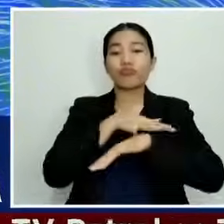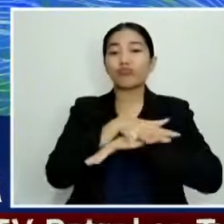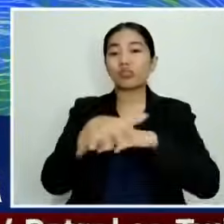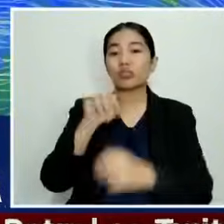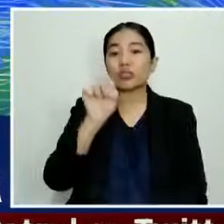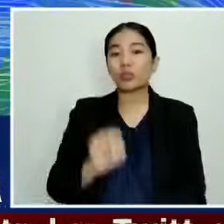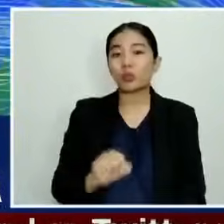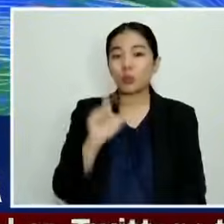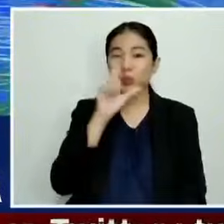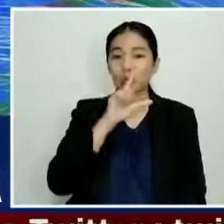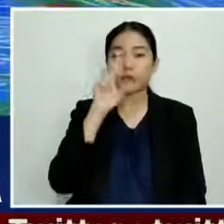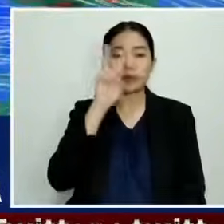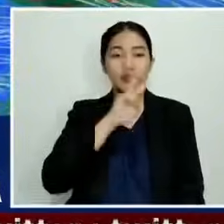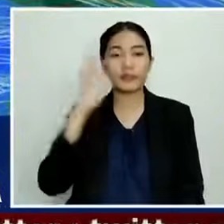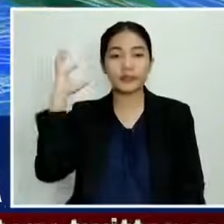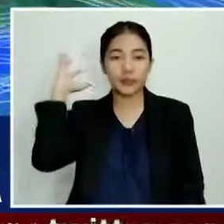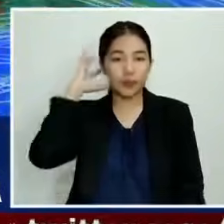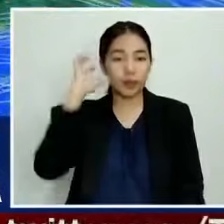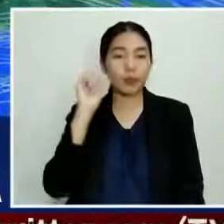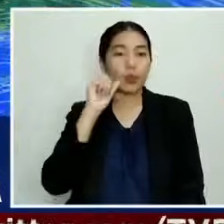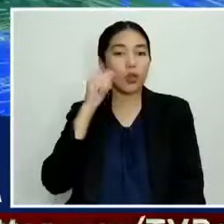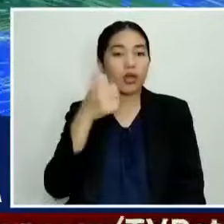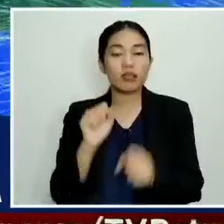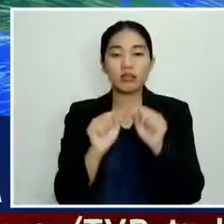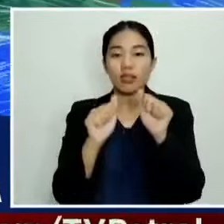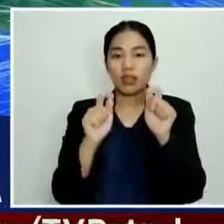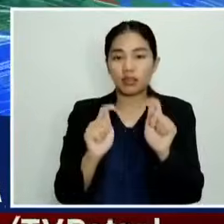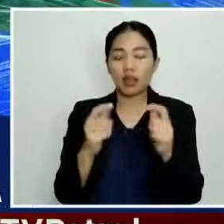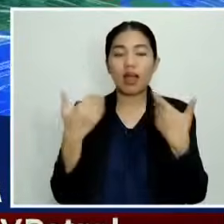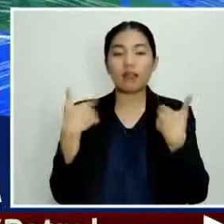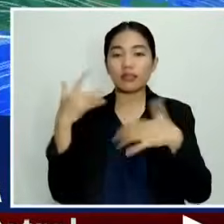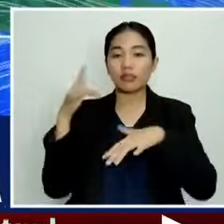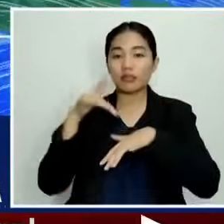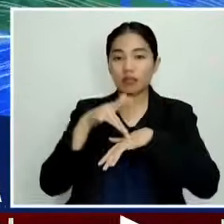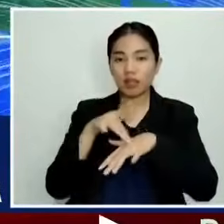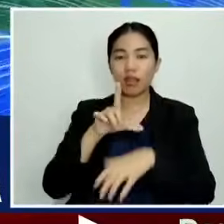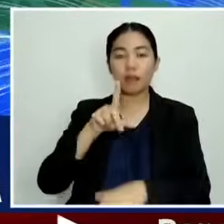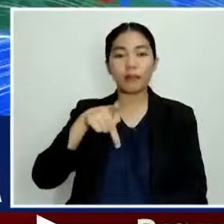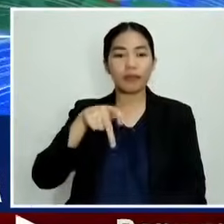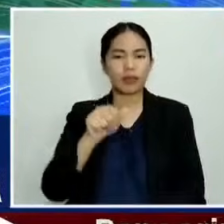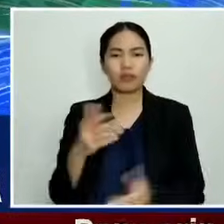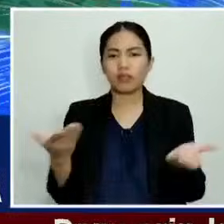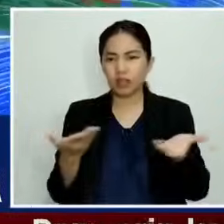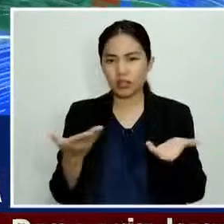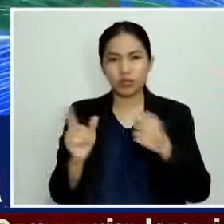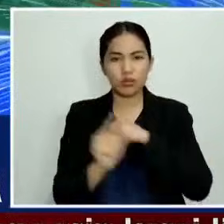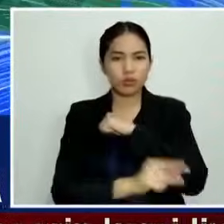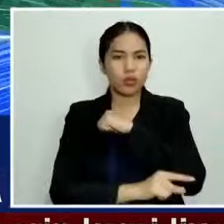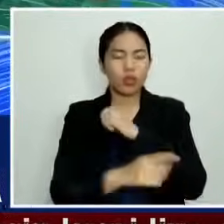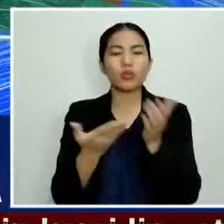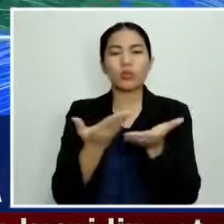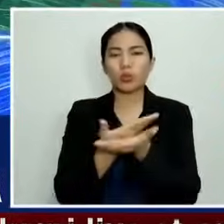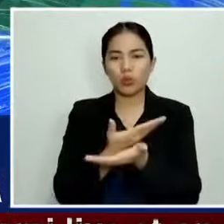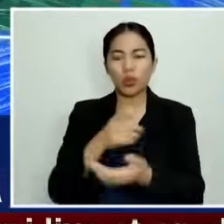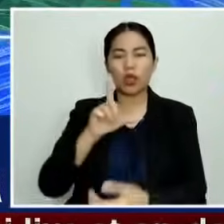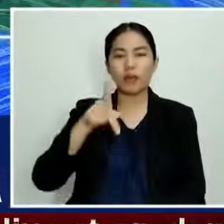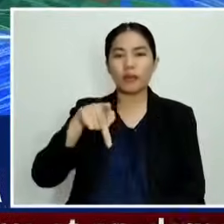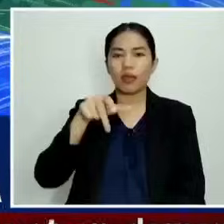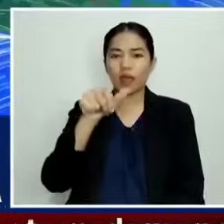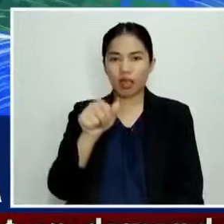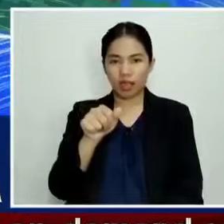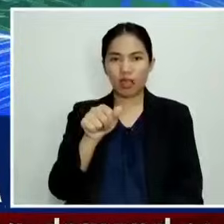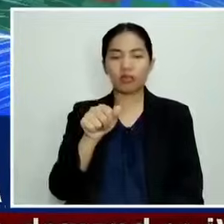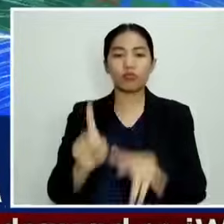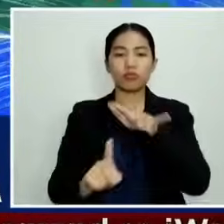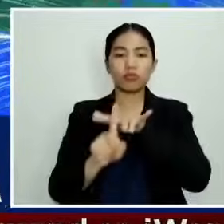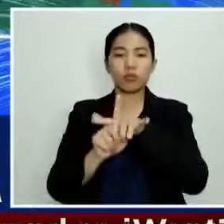Mindanao. Bukas Sabado, lalapit ang LPA sa may Quezon at isang bagong LPA naman ang mabubuo sa West Philippine